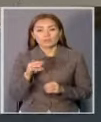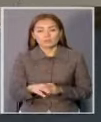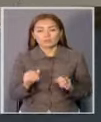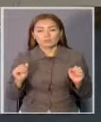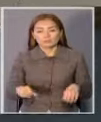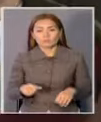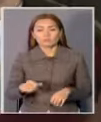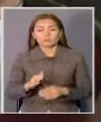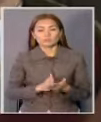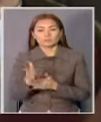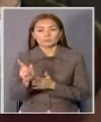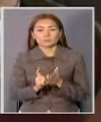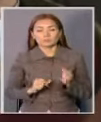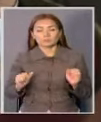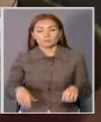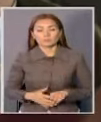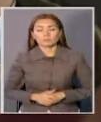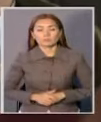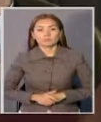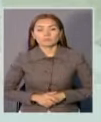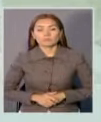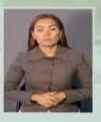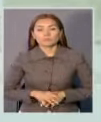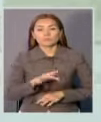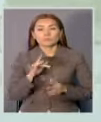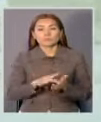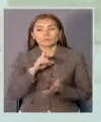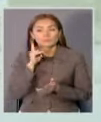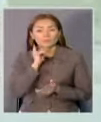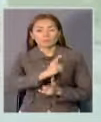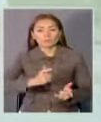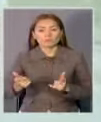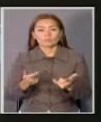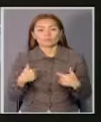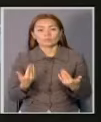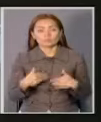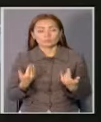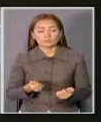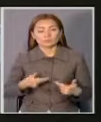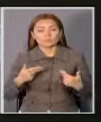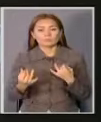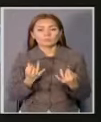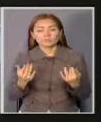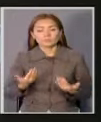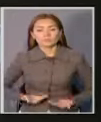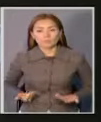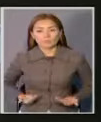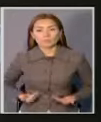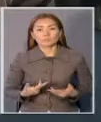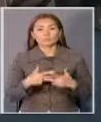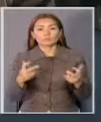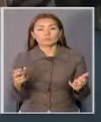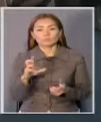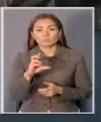со знанием английского языка на среднем уровне. Атырауских студентов готовы проконсультировать сотрудники компании.